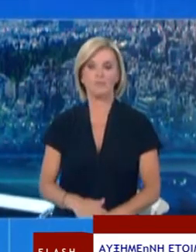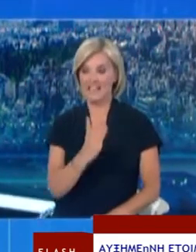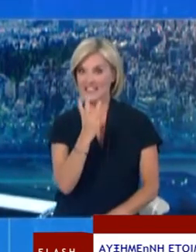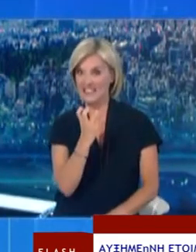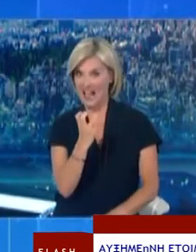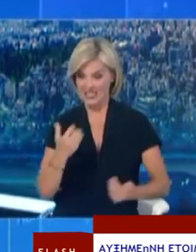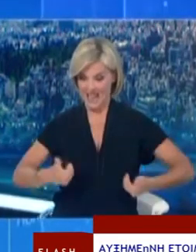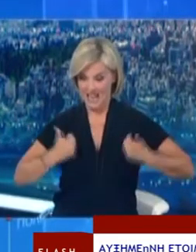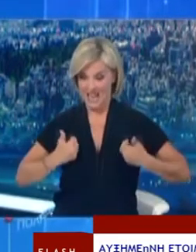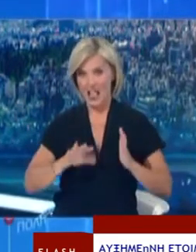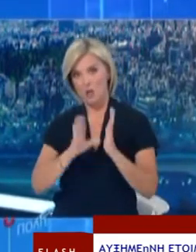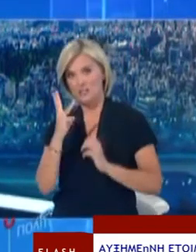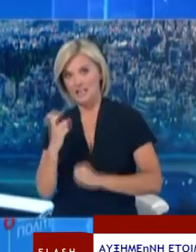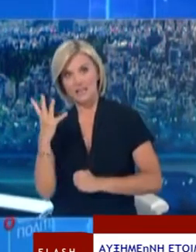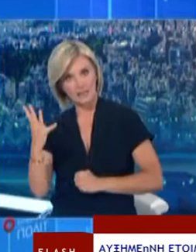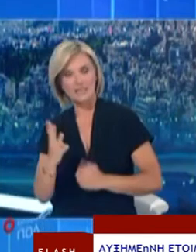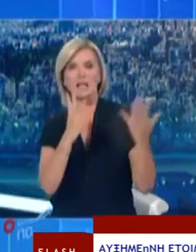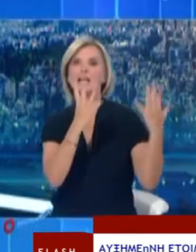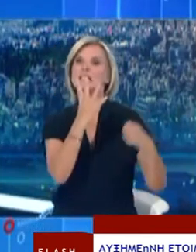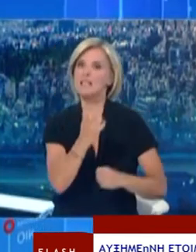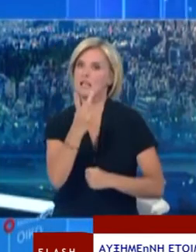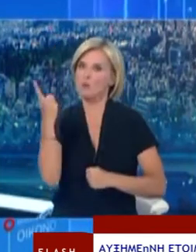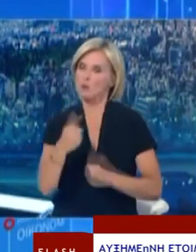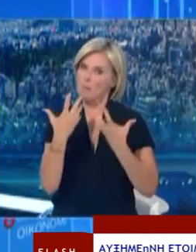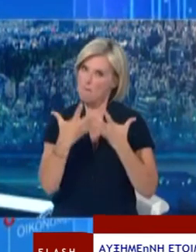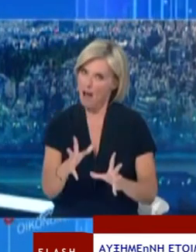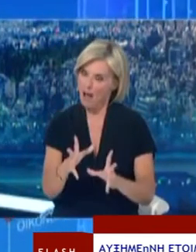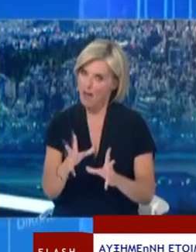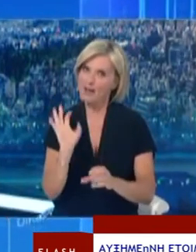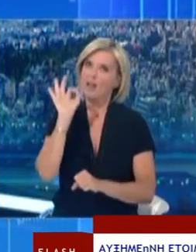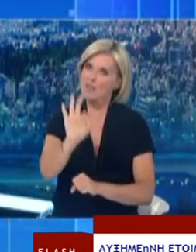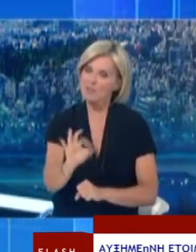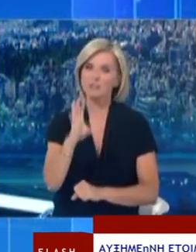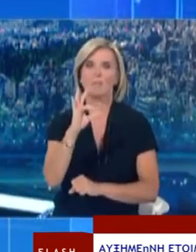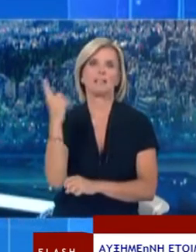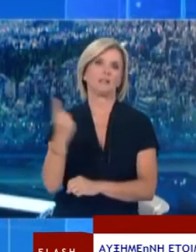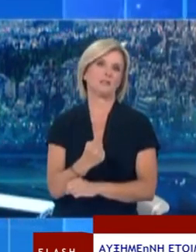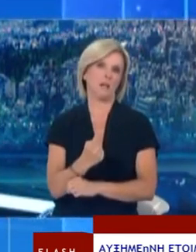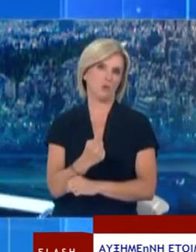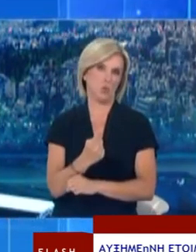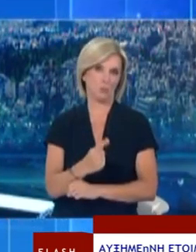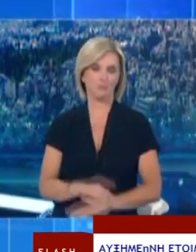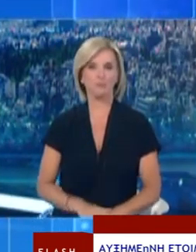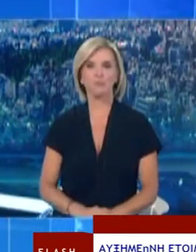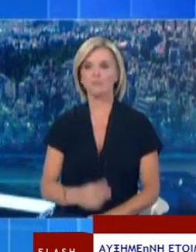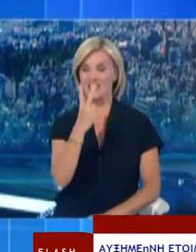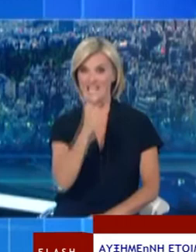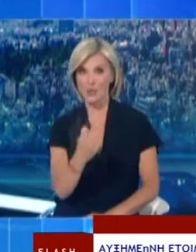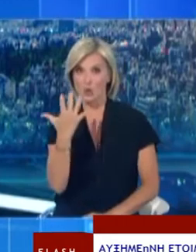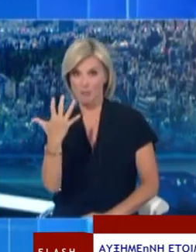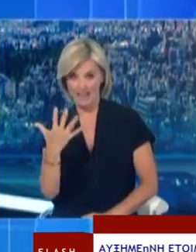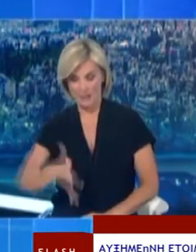30-34, το 48% έχει ήδη εμβολιαστεί, με τα ραντεβού θα ανέλθει στο 50%. 25-29,